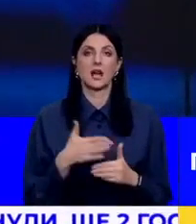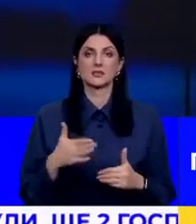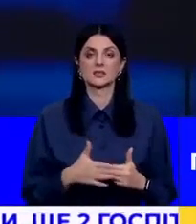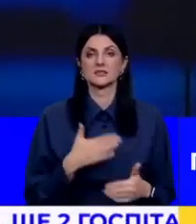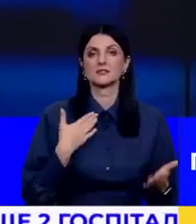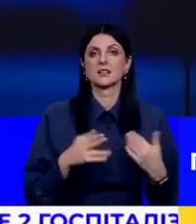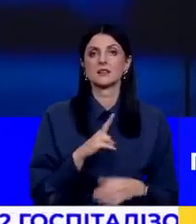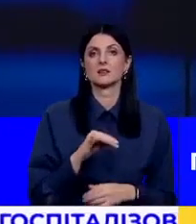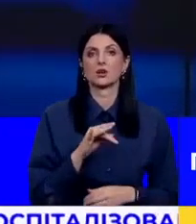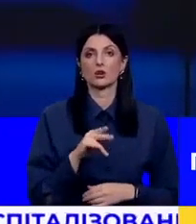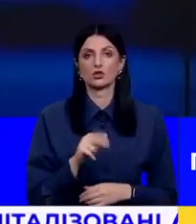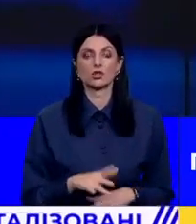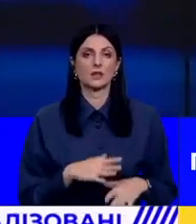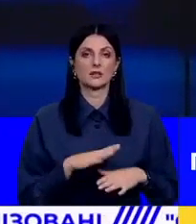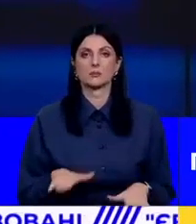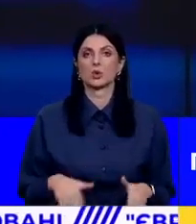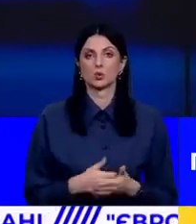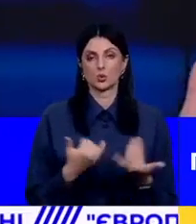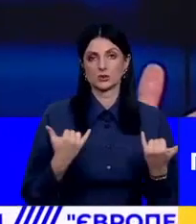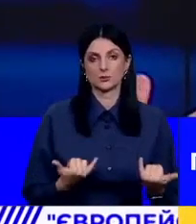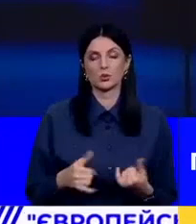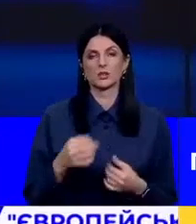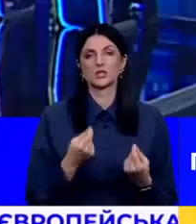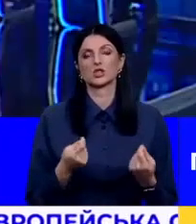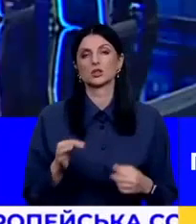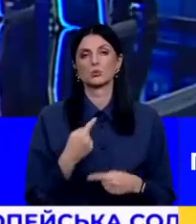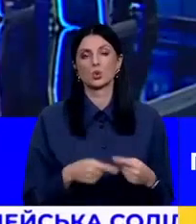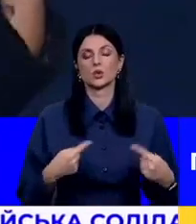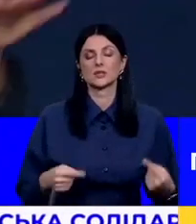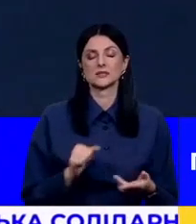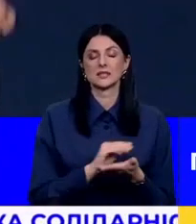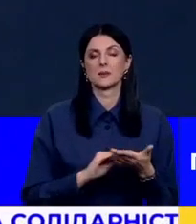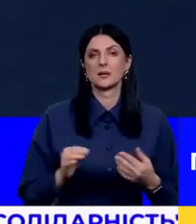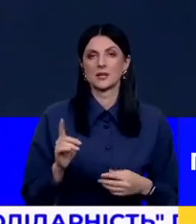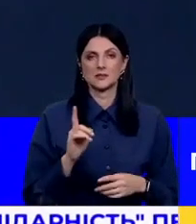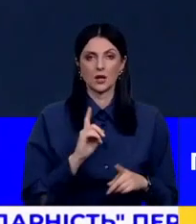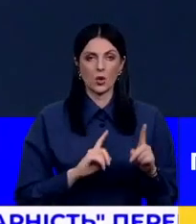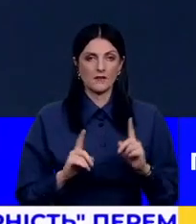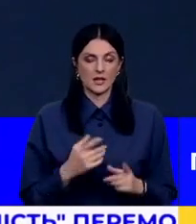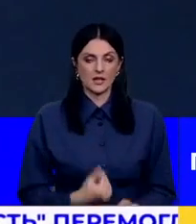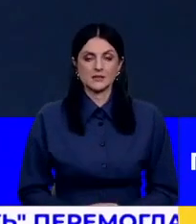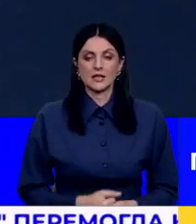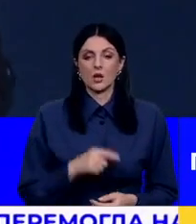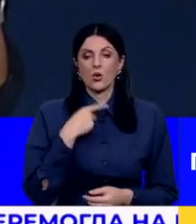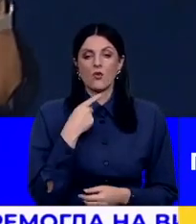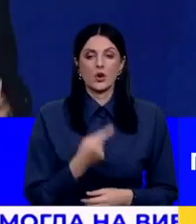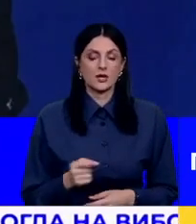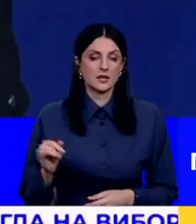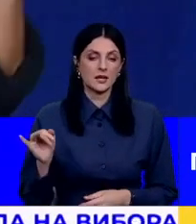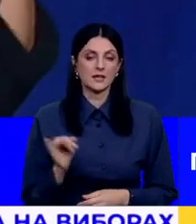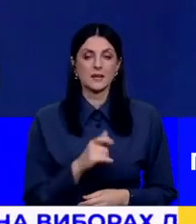отношении Деркача не было до сих пор. Вы трішки про різні прес-конференції. Насправді, ви трішки про різні прес-конференції говорите.